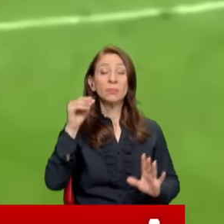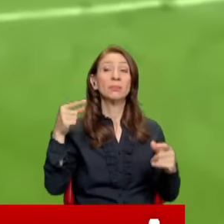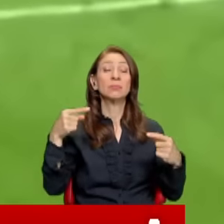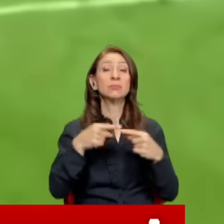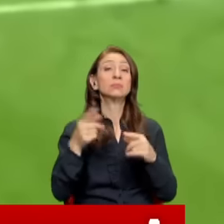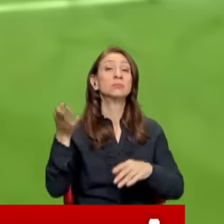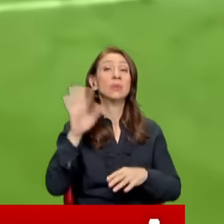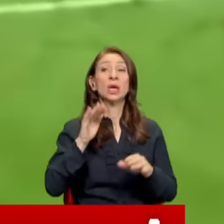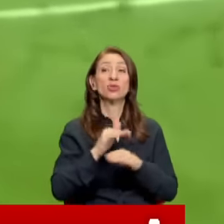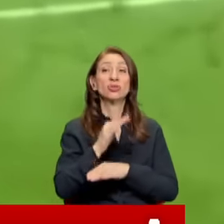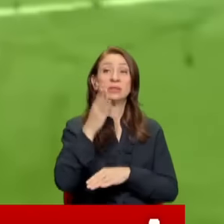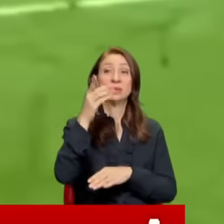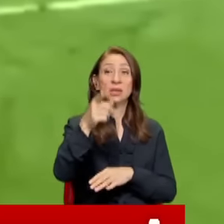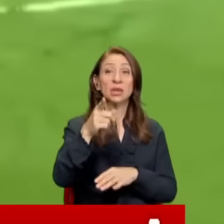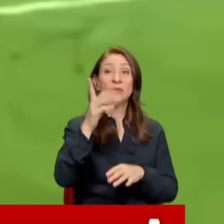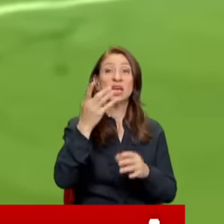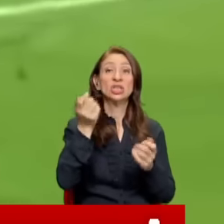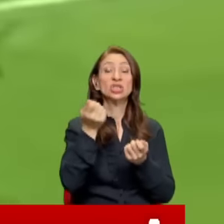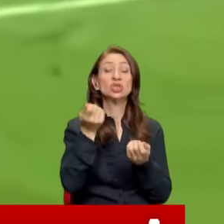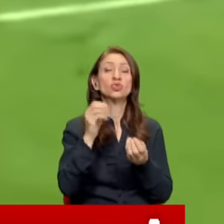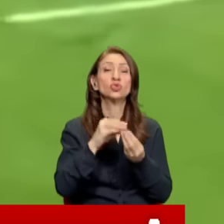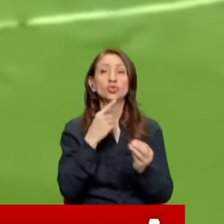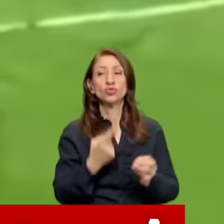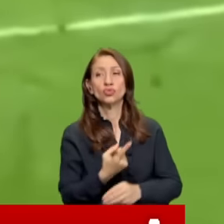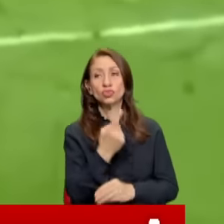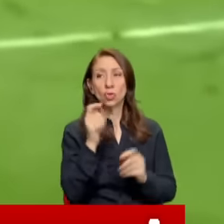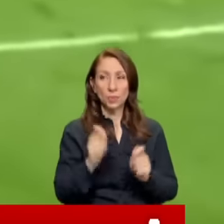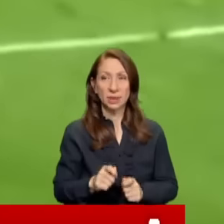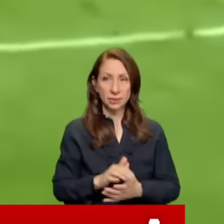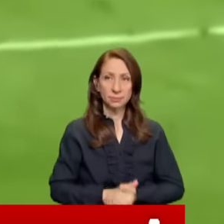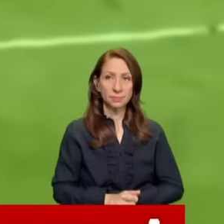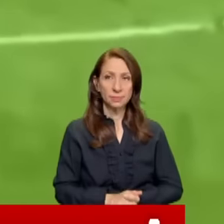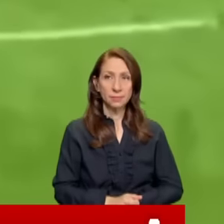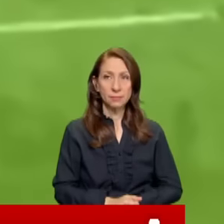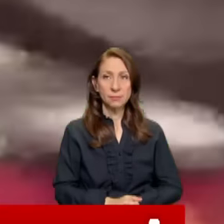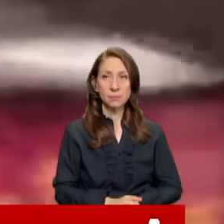derbisinin ardından yaşandı bu görüntüler ve İş suç duyurusuna kadar